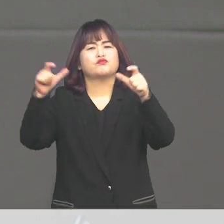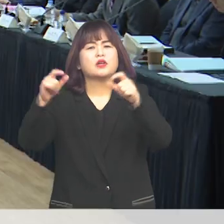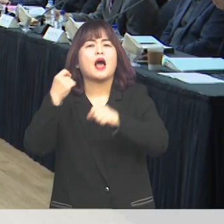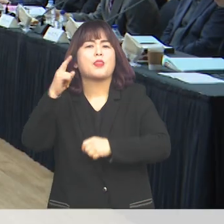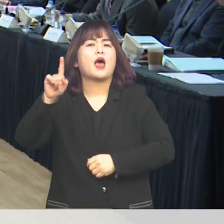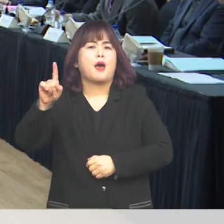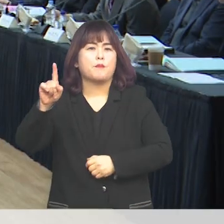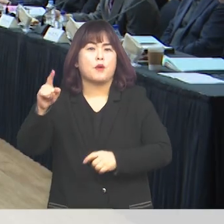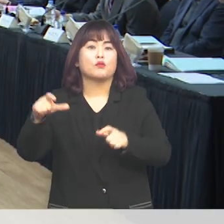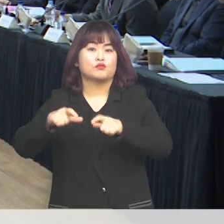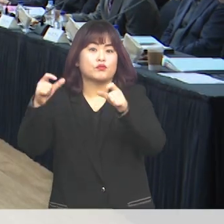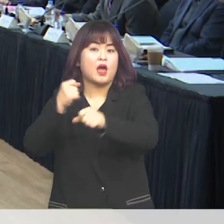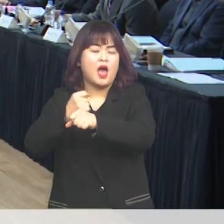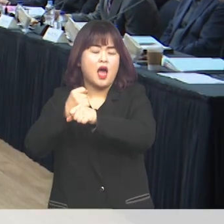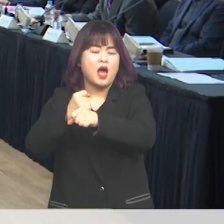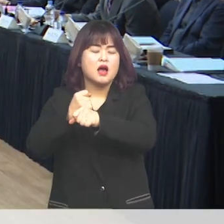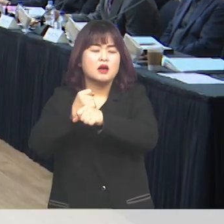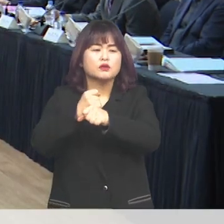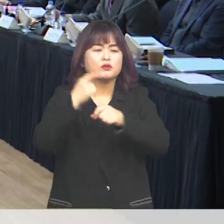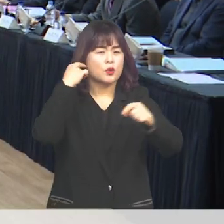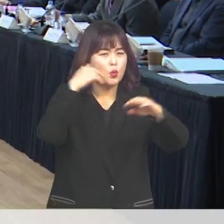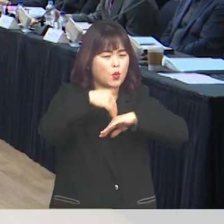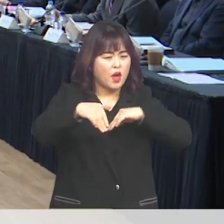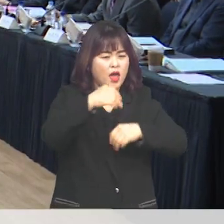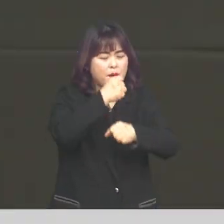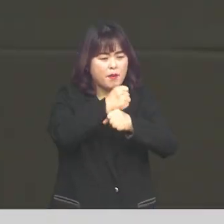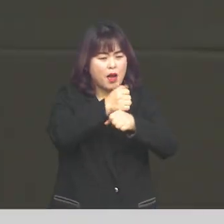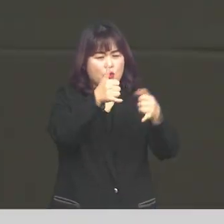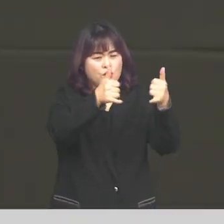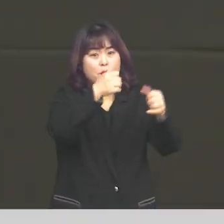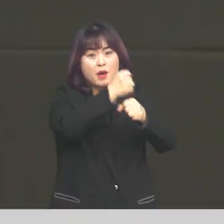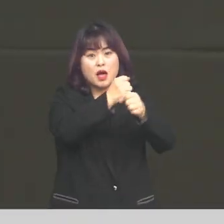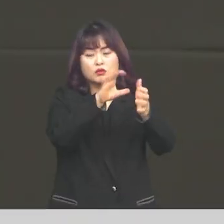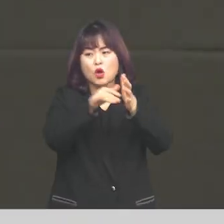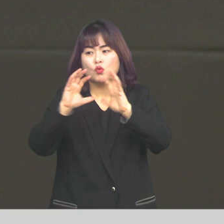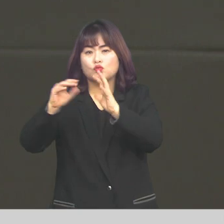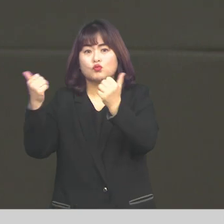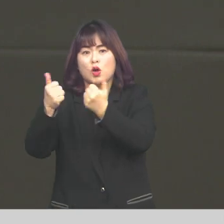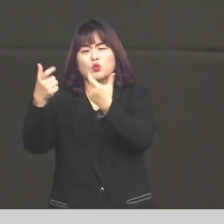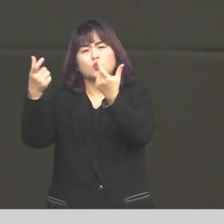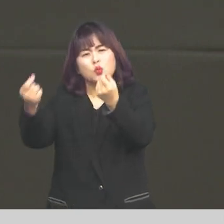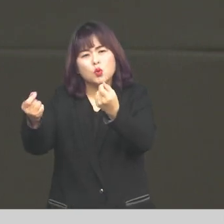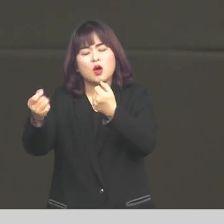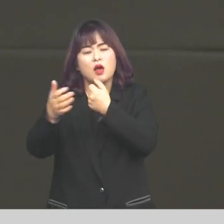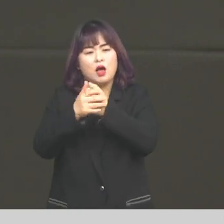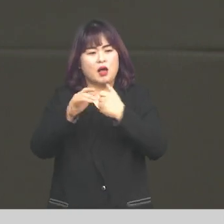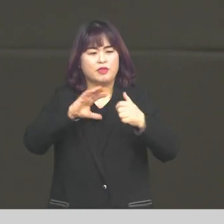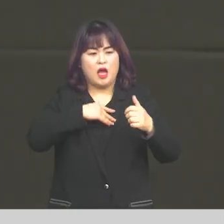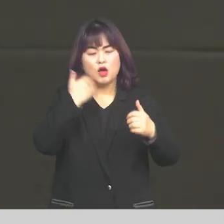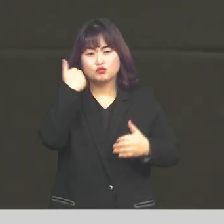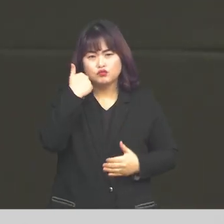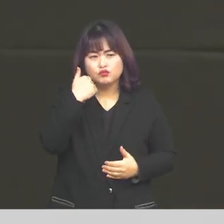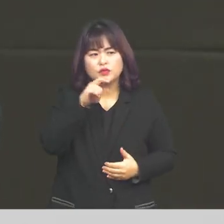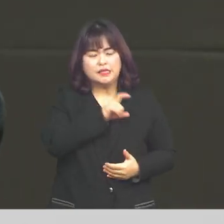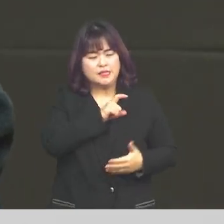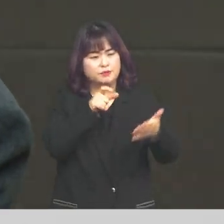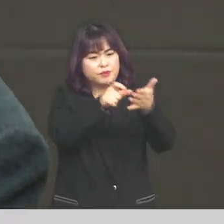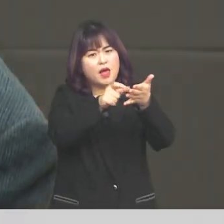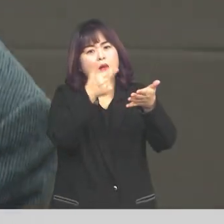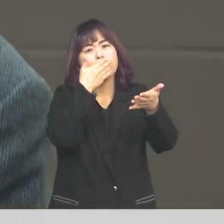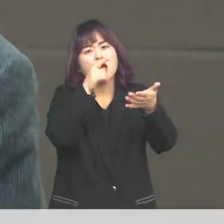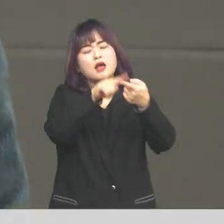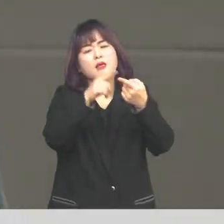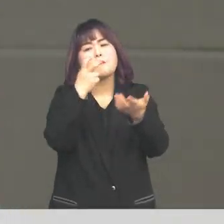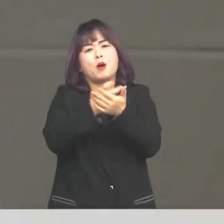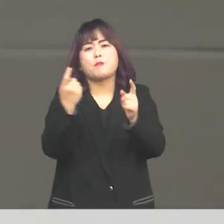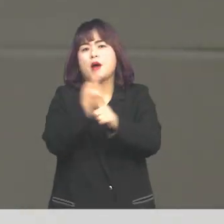완화해야 하고 시군의 성과나 정책과 관련한 현수막을 개첩할 때 국회의원처럼 자치단체장 이름과 직을 표기할 수